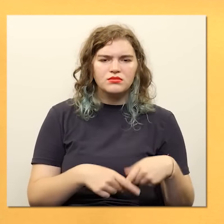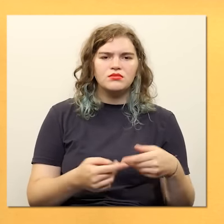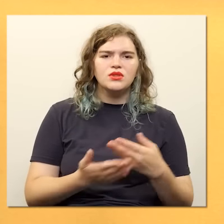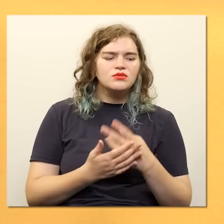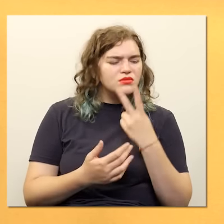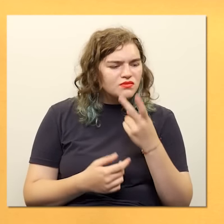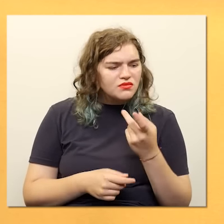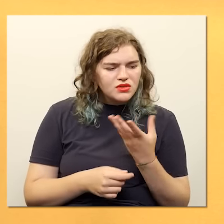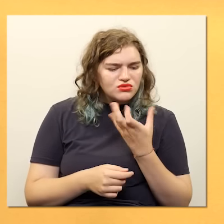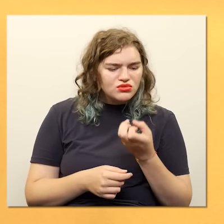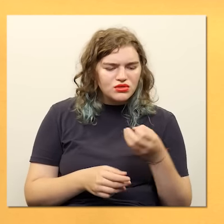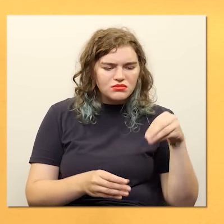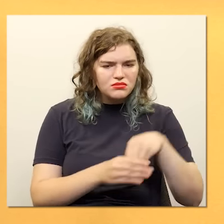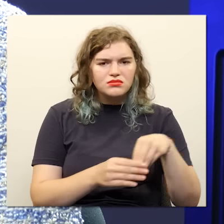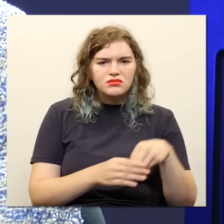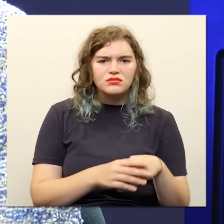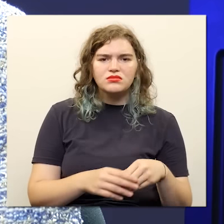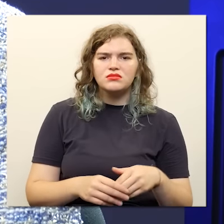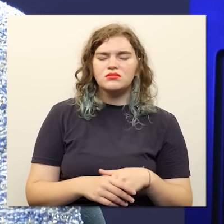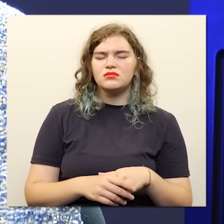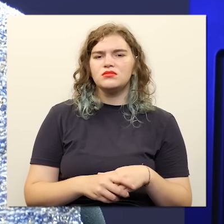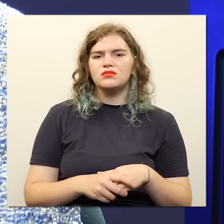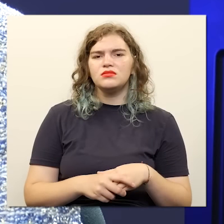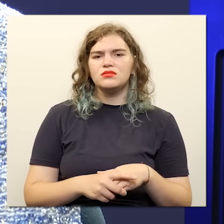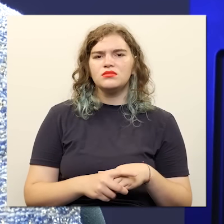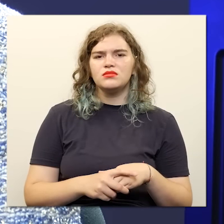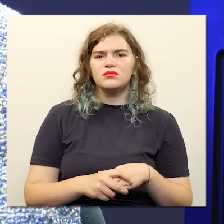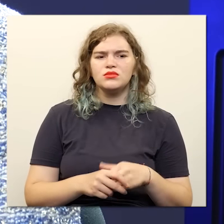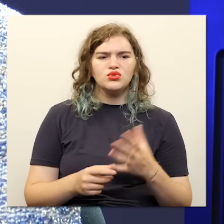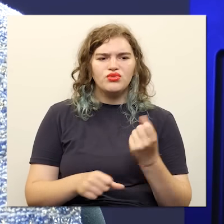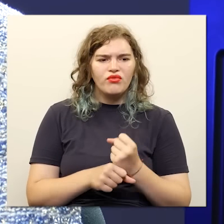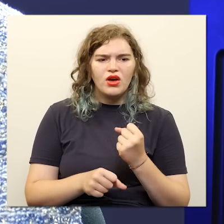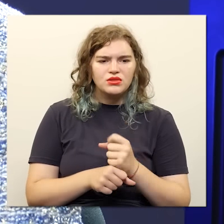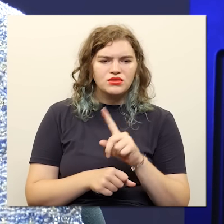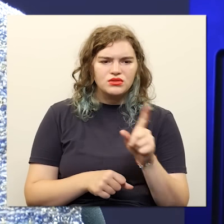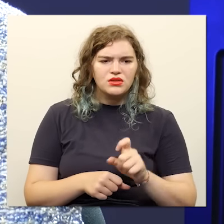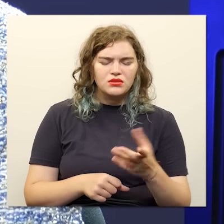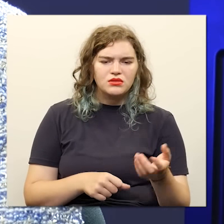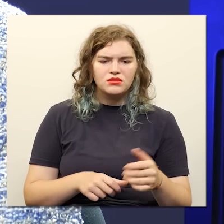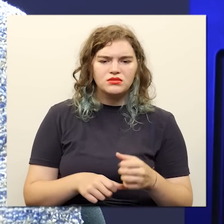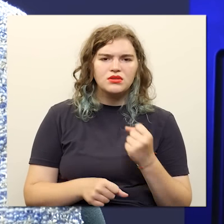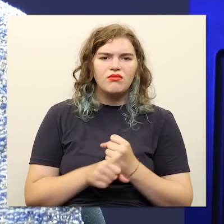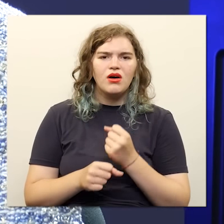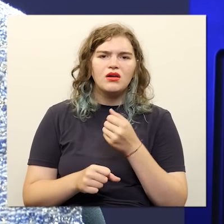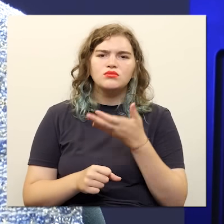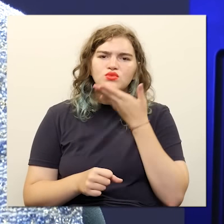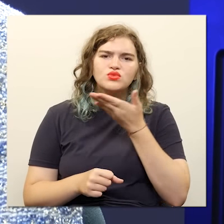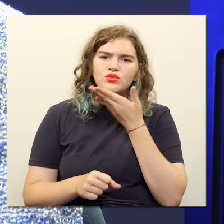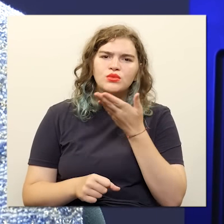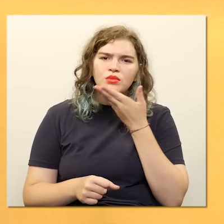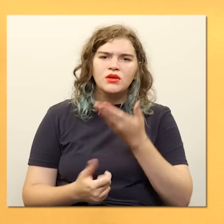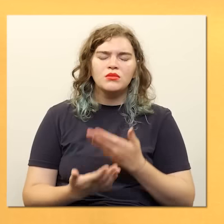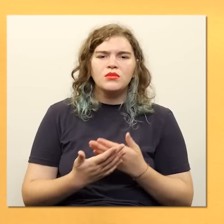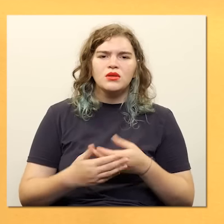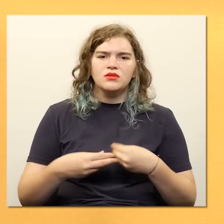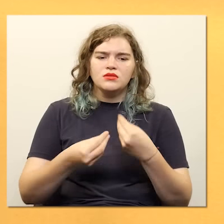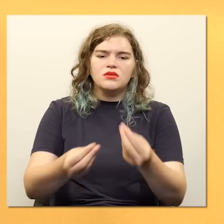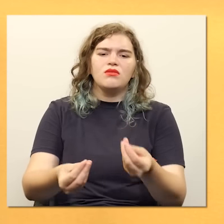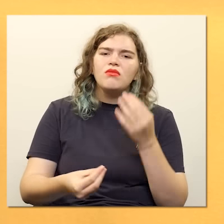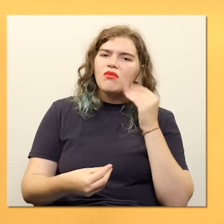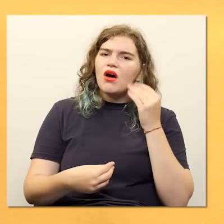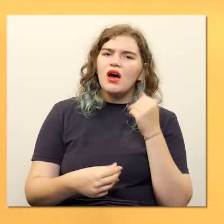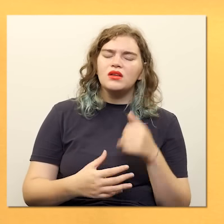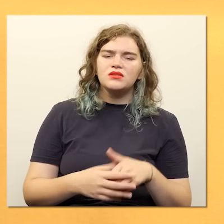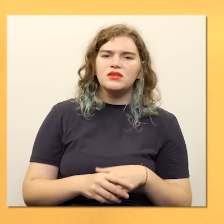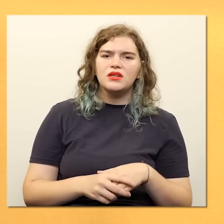el s-a întins să vadă ce-i în oala aia. Dar zice, ce faci acolo? Întreabă el. Dar zice, fac un pic de supă. ca să